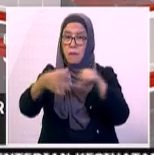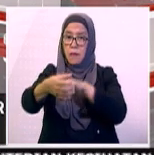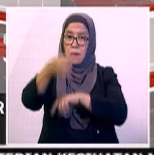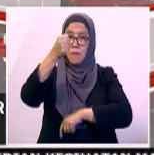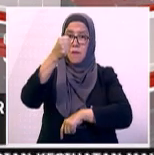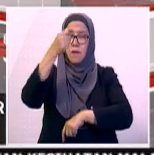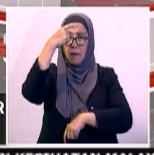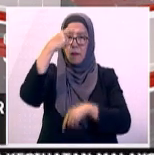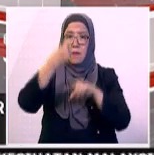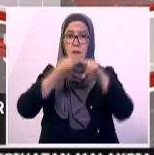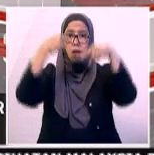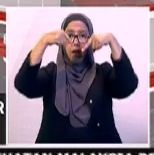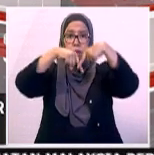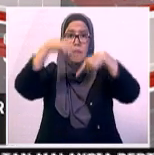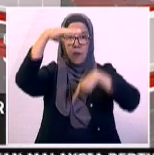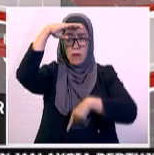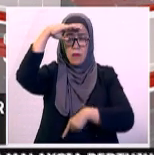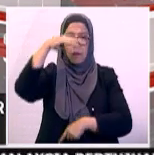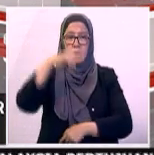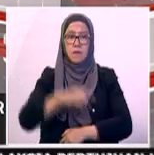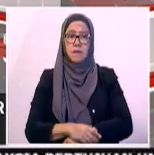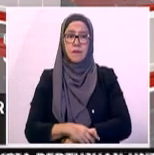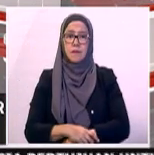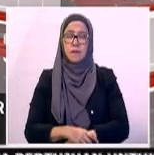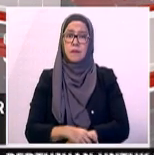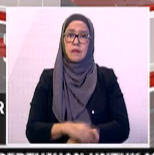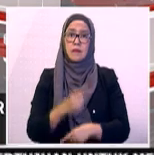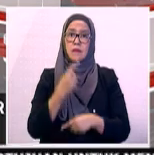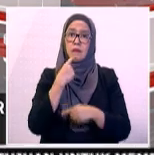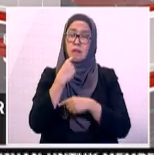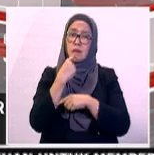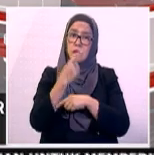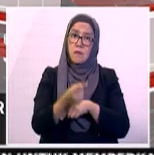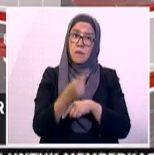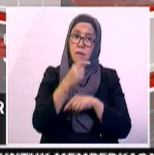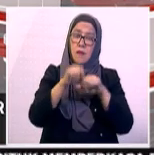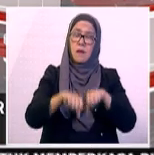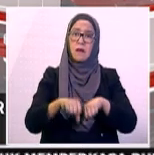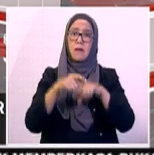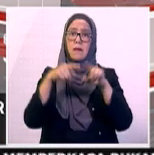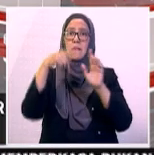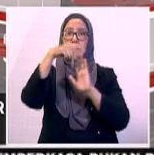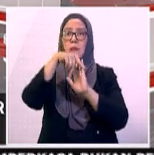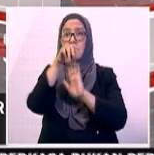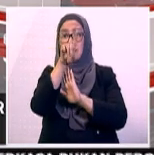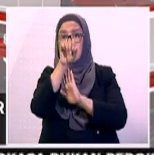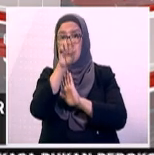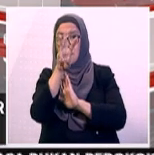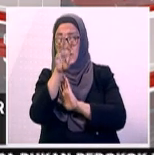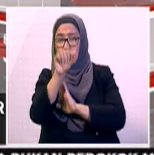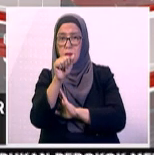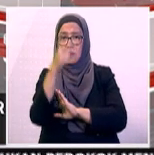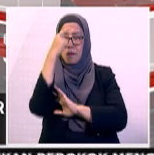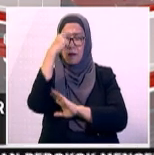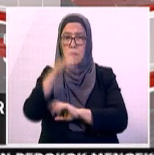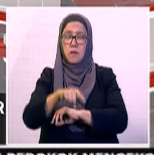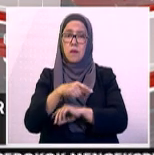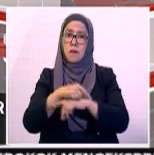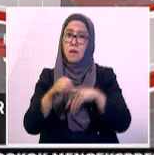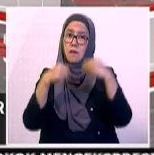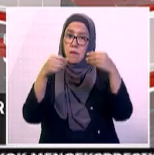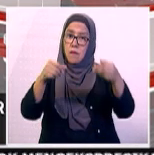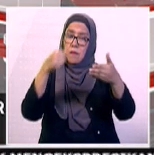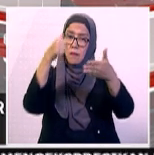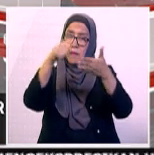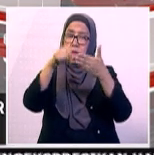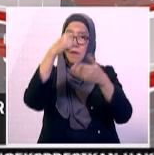Nik Haslini Hashim, ia bagi membolehkan pendakwa raya mewartakan notis kepada pihak ketiga yang punya kepentingan untuk tampil di